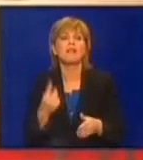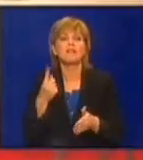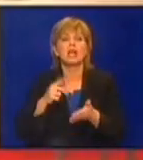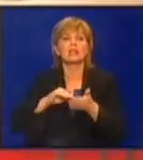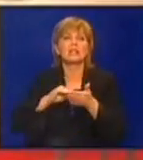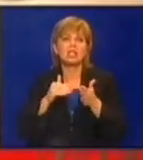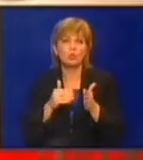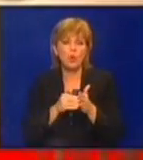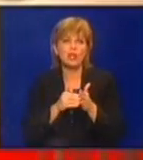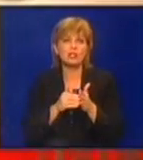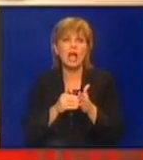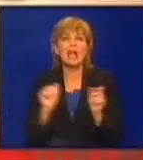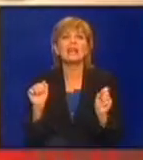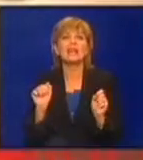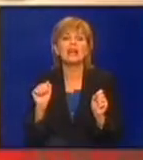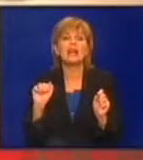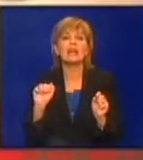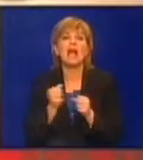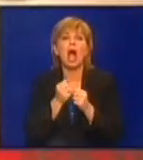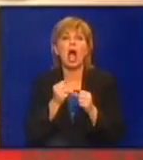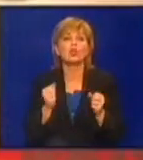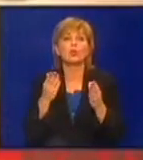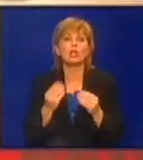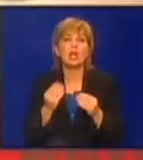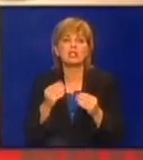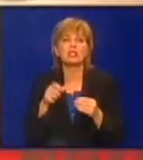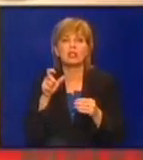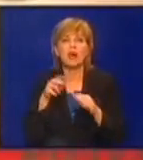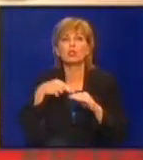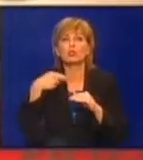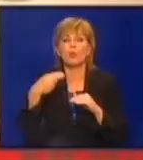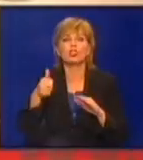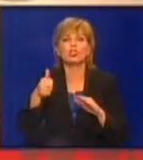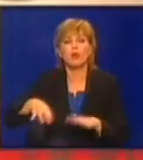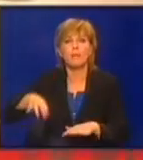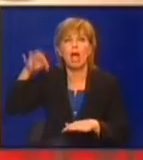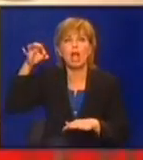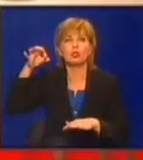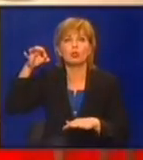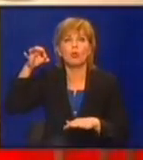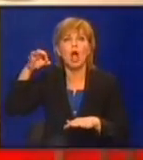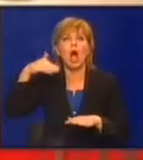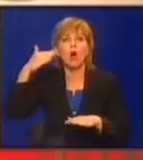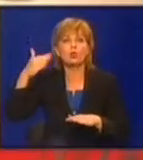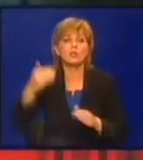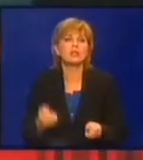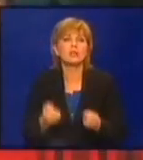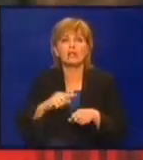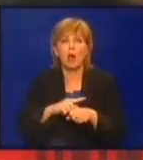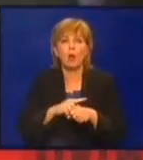situācija vakardien Jāņa dienā, kur ir nokritis cilvēks no apmēram 6 metru augstuma un ar ļoti smagām traumām ir nonācis